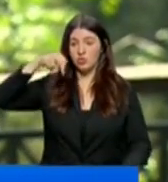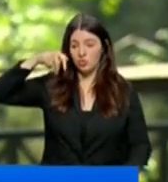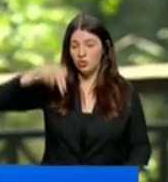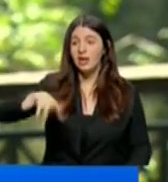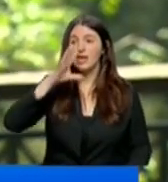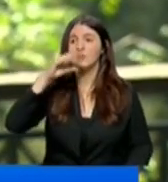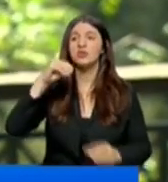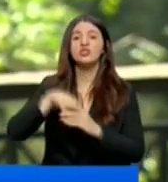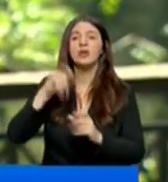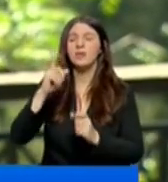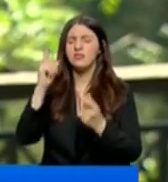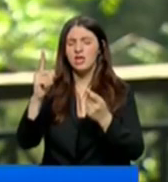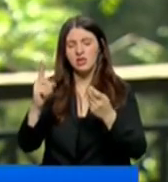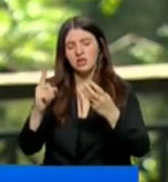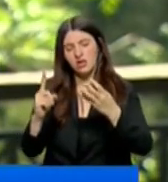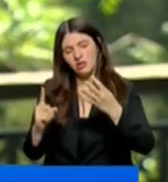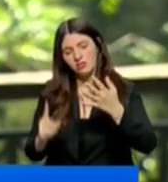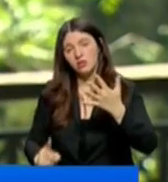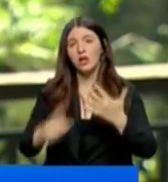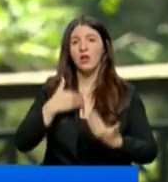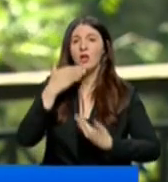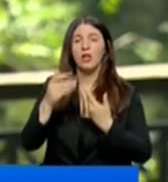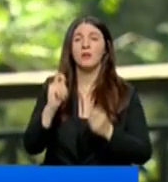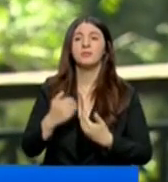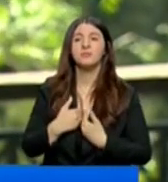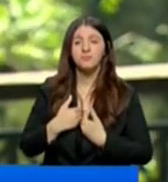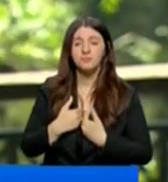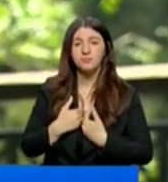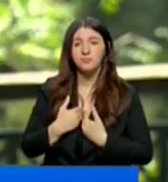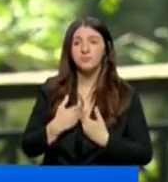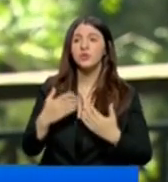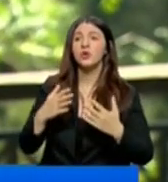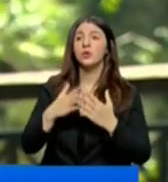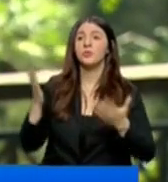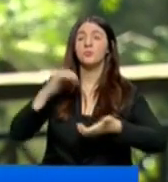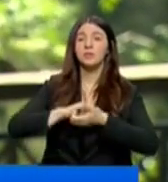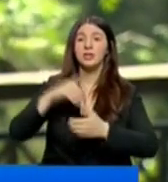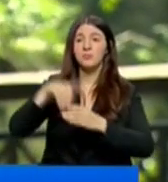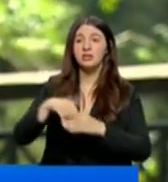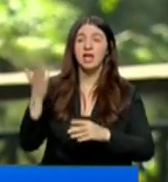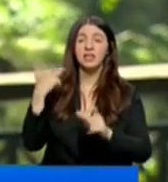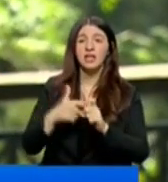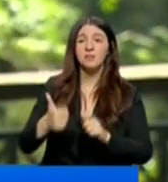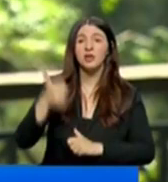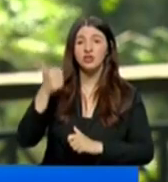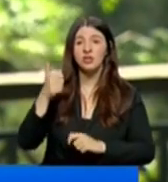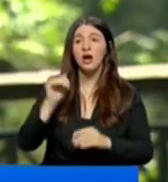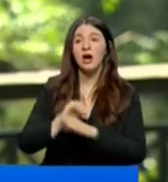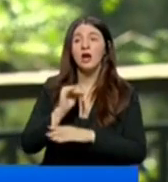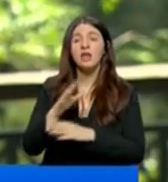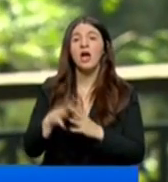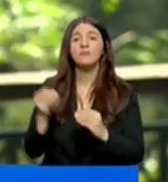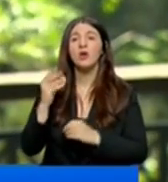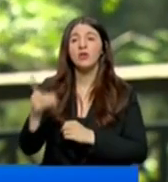kimler için yaptığımı tek tek maddeler halinde de saydım. Yani. Büyük Birlik Partisi'nin eski genel başkanı hayatını